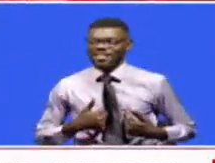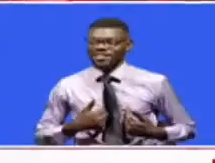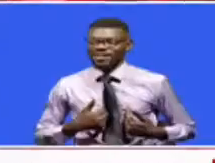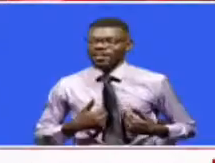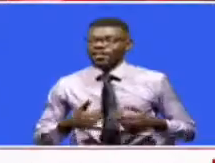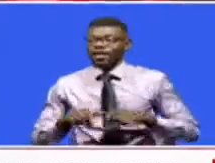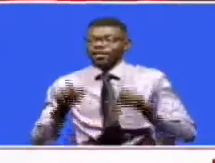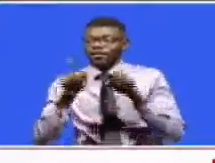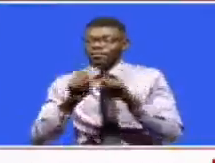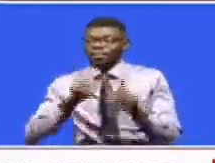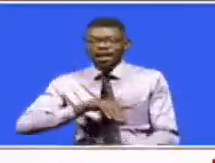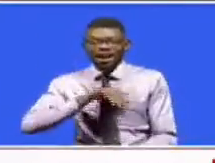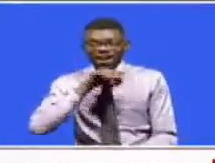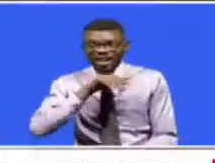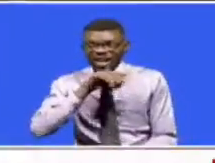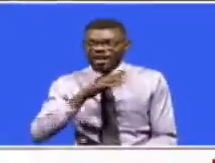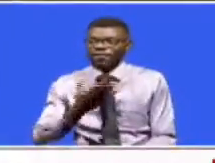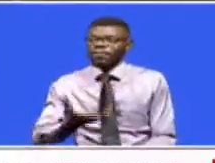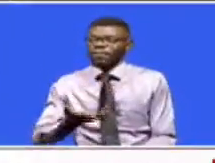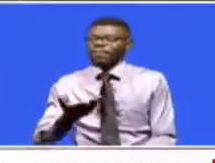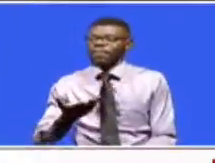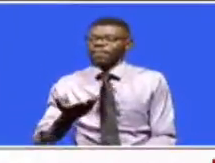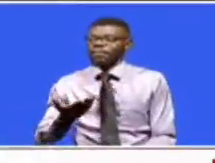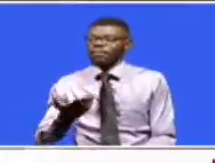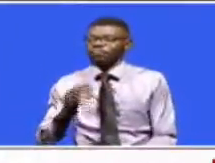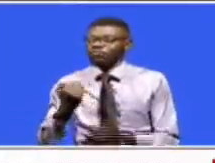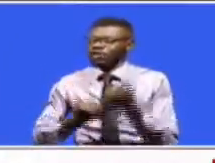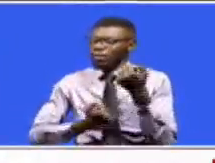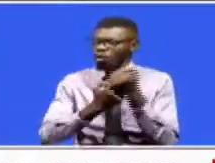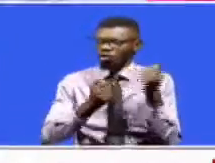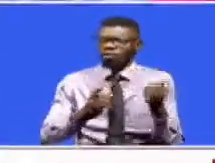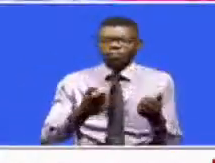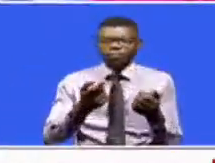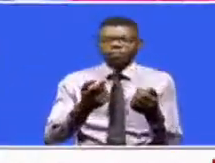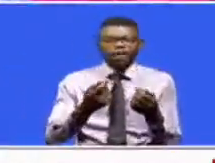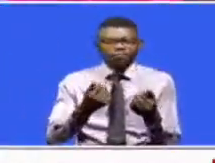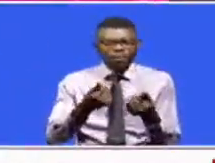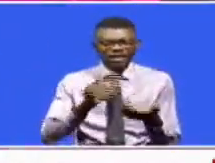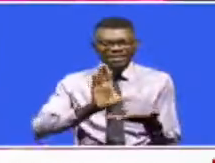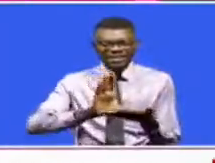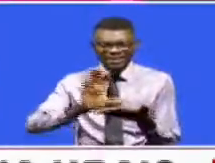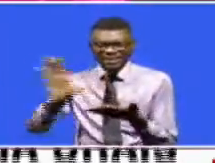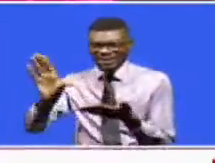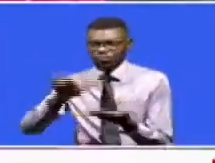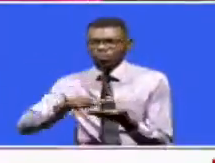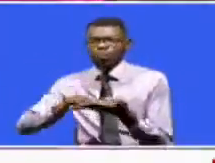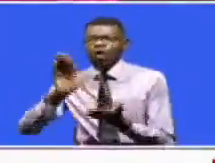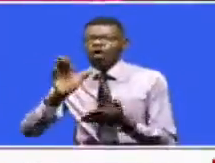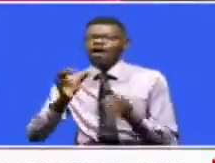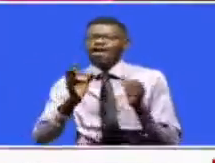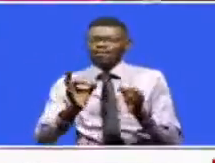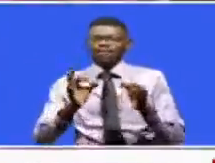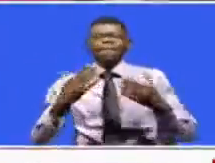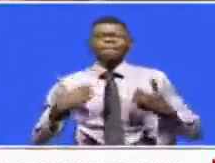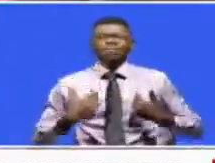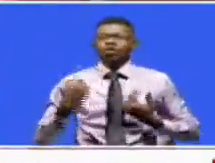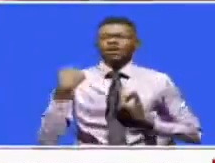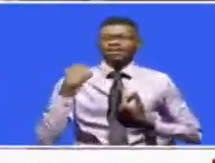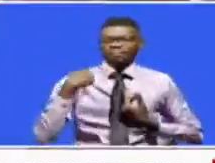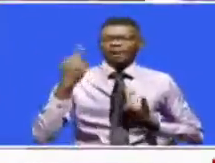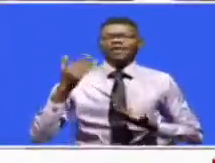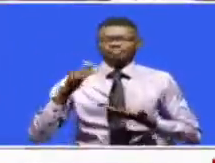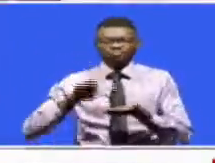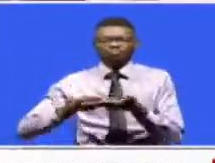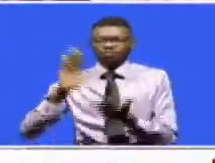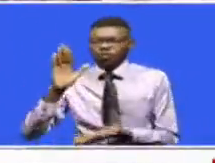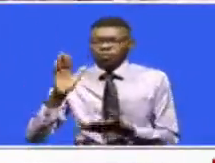zaidi, Odinga akapigia upato mfumo wa ugavi wa rasilimali kwa kuzingatia wingi wa idadi ya watu uliokuwa